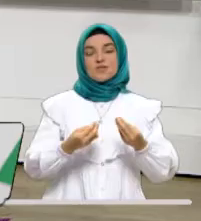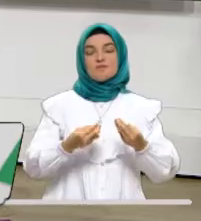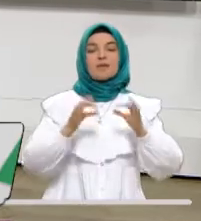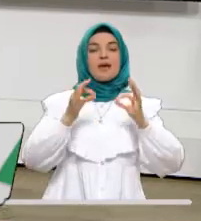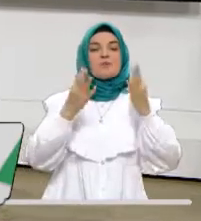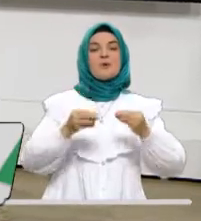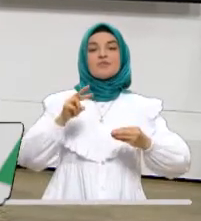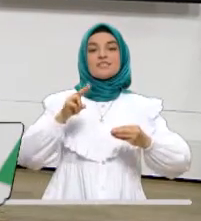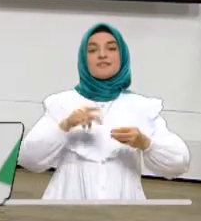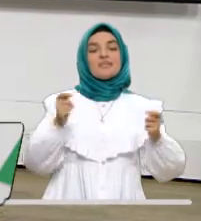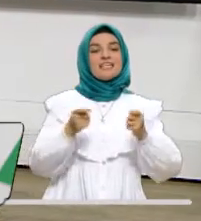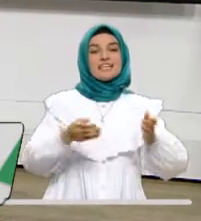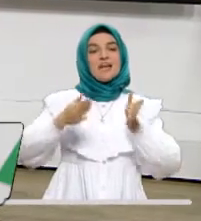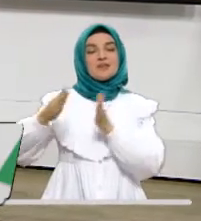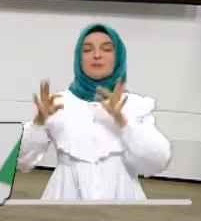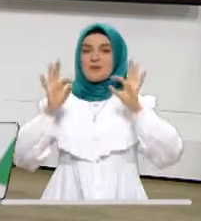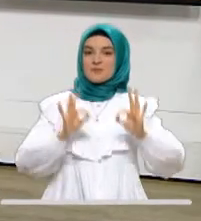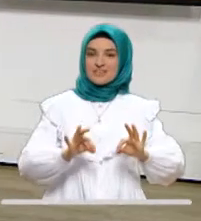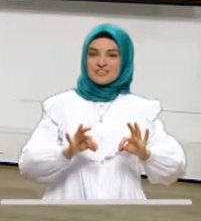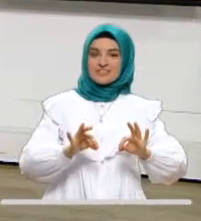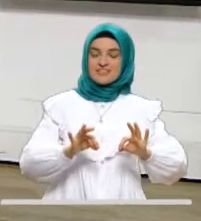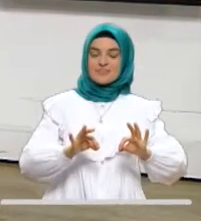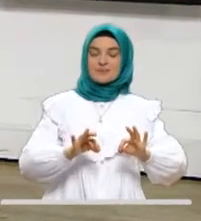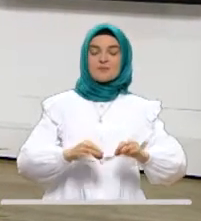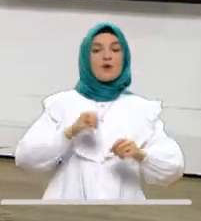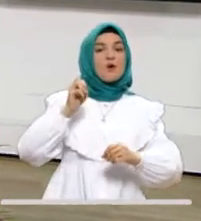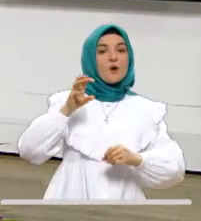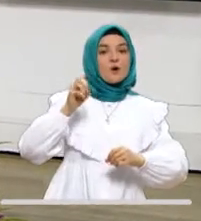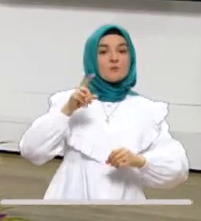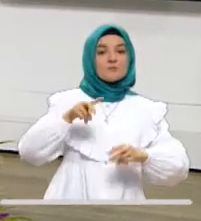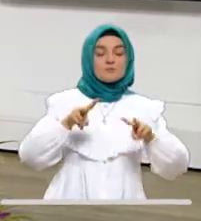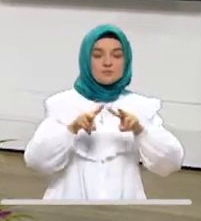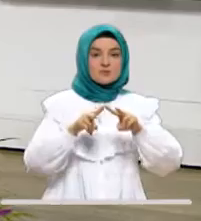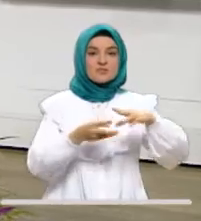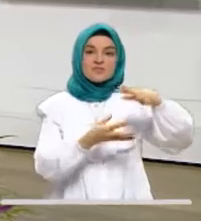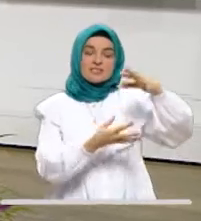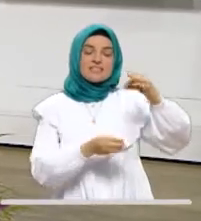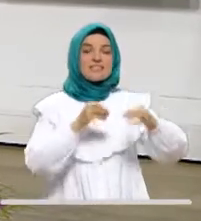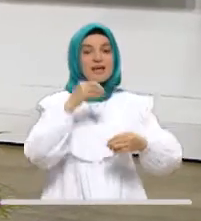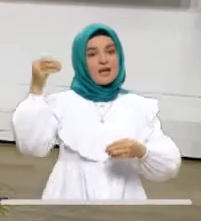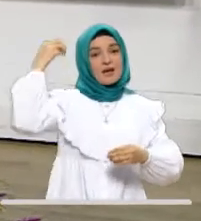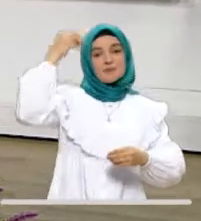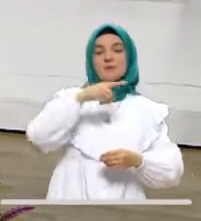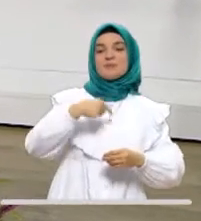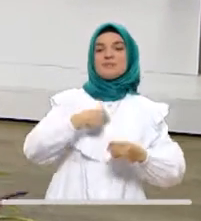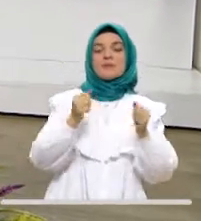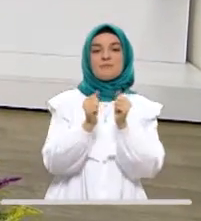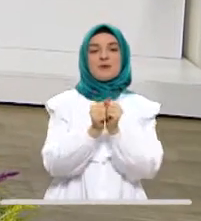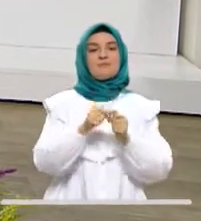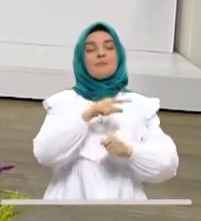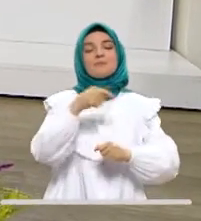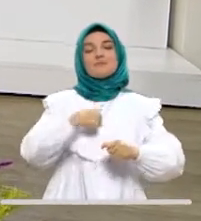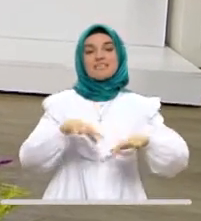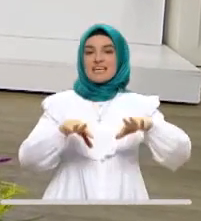gibi muhtelif işler köşemizle başlıyor. El sanatları öğretmeni muhterem Şener Hanım bizlerle. Biz hazırız